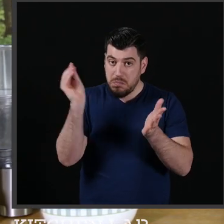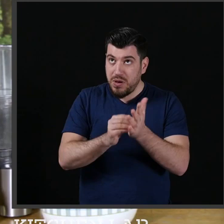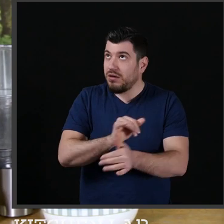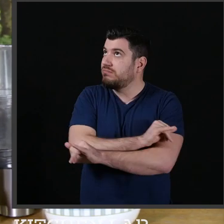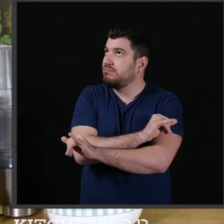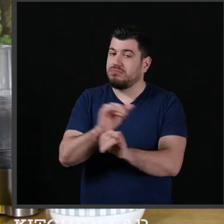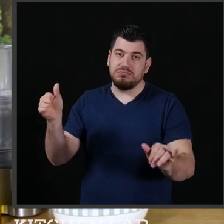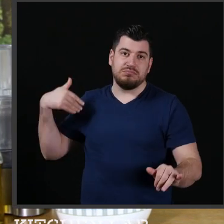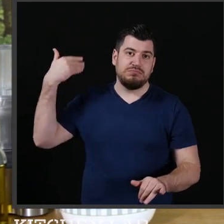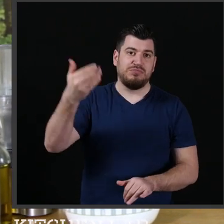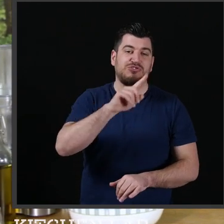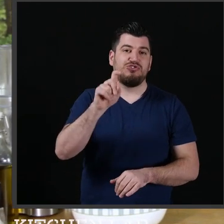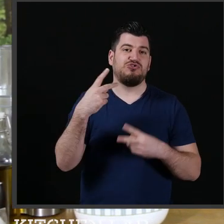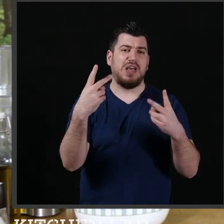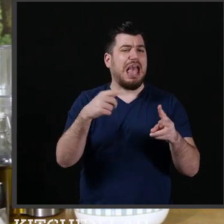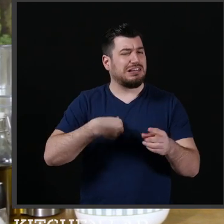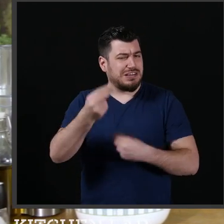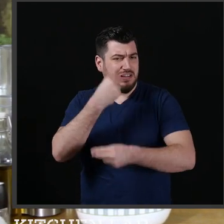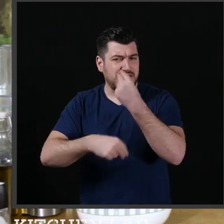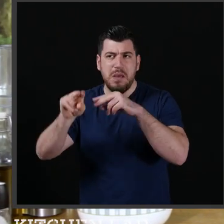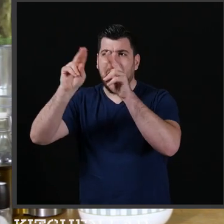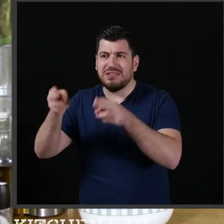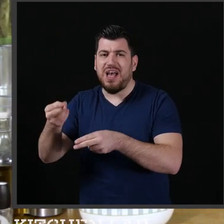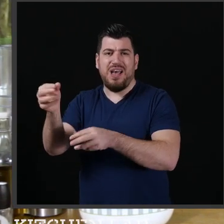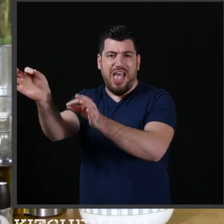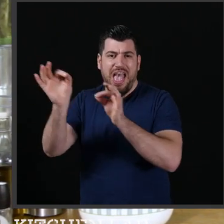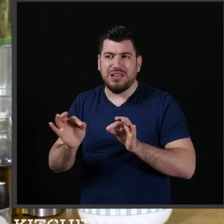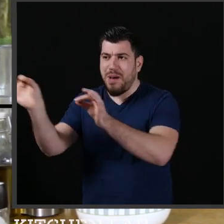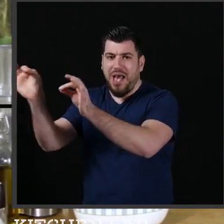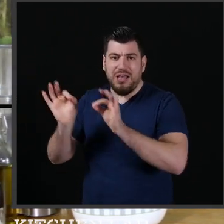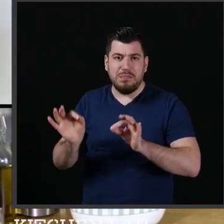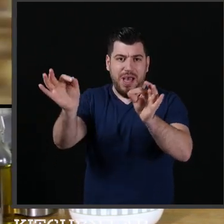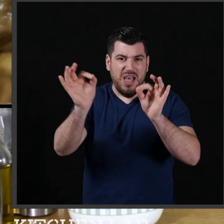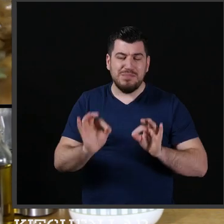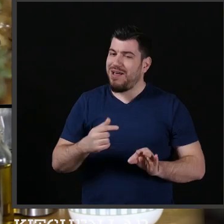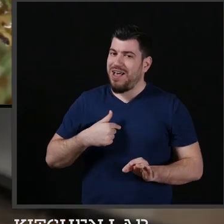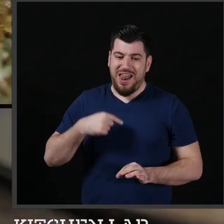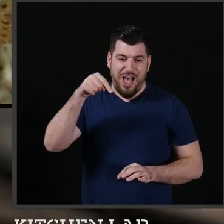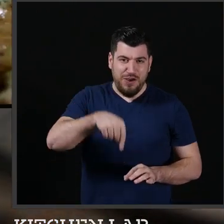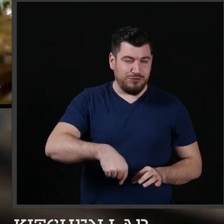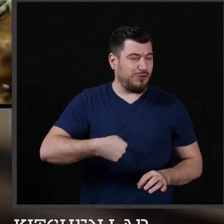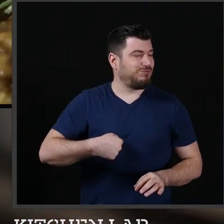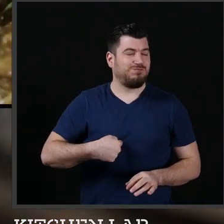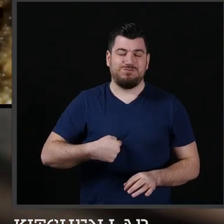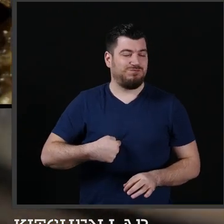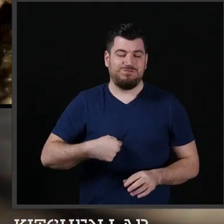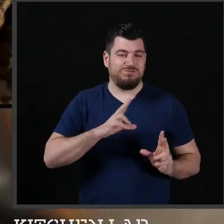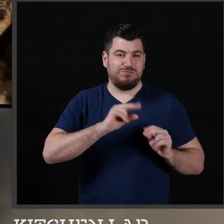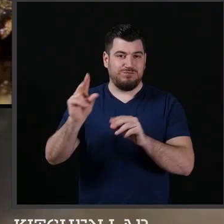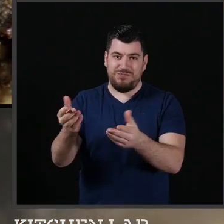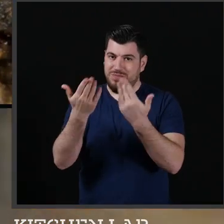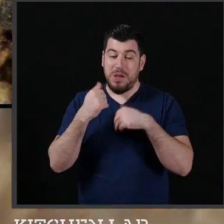ριζότο μανιταριών σε κάποια μαγαζιά. Να ξέρετε ότι αυτό που υπερτερεί πάντα είναι το τρουφέλαιο που ρίχνουν. Εγώ θέλω να σας δείξω τον αληθινό τρόπο,